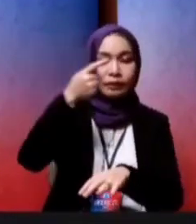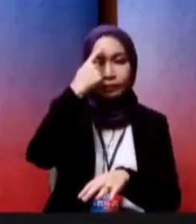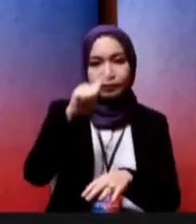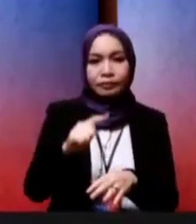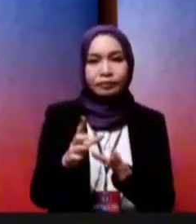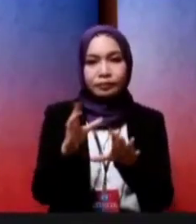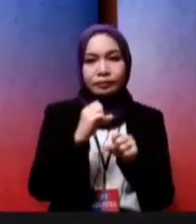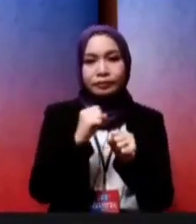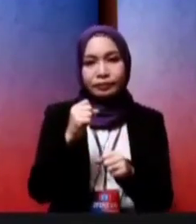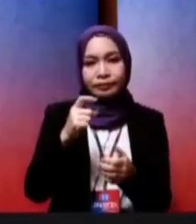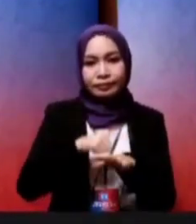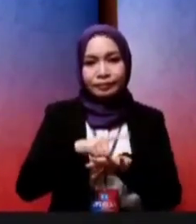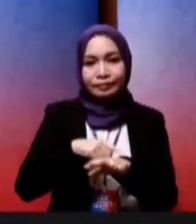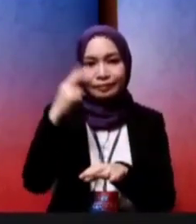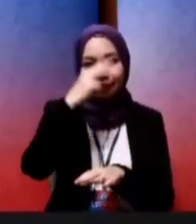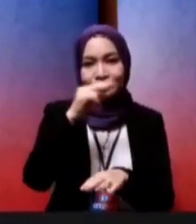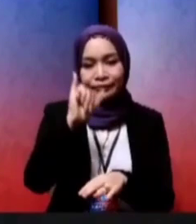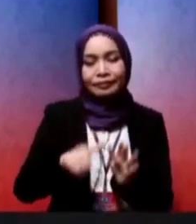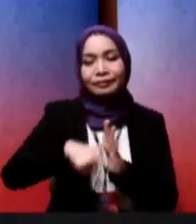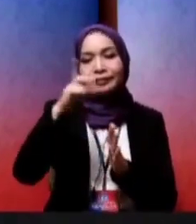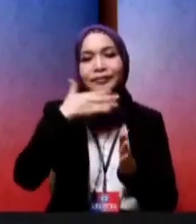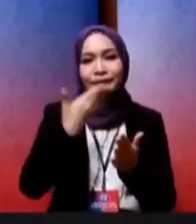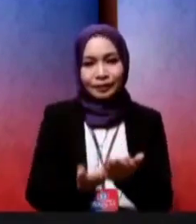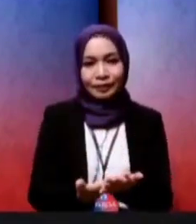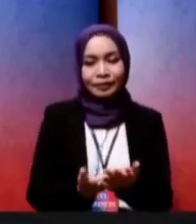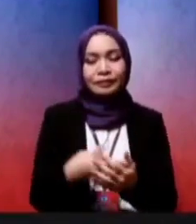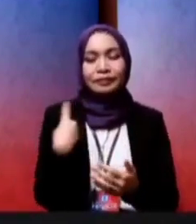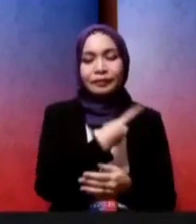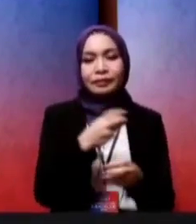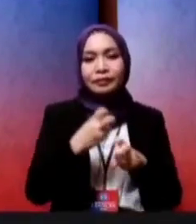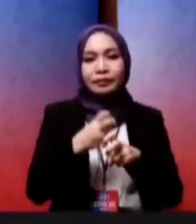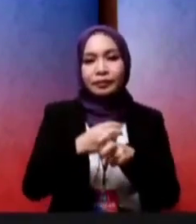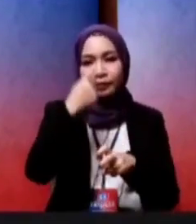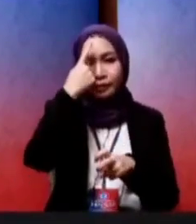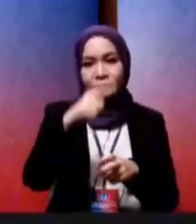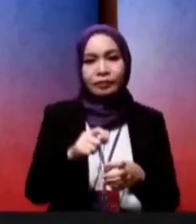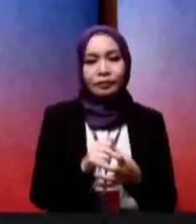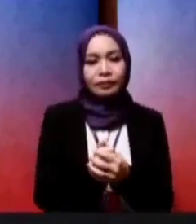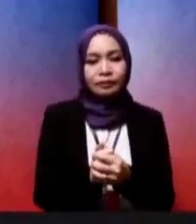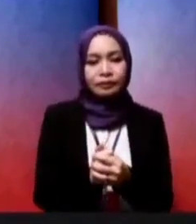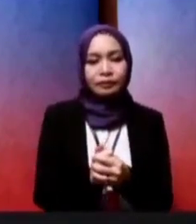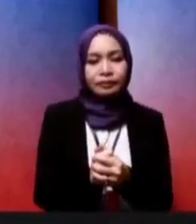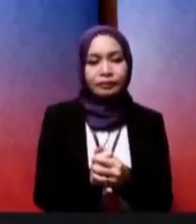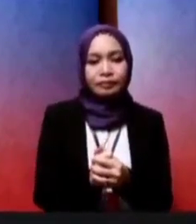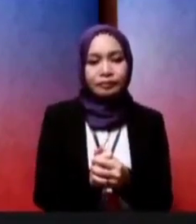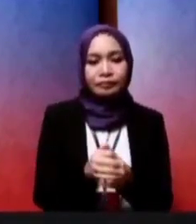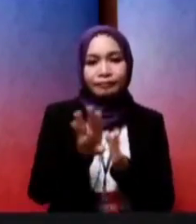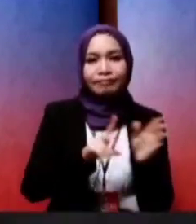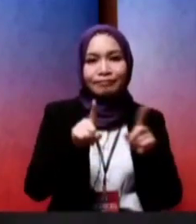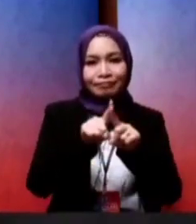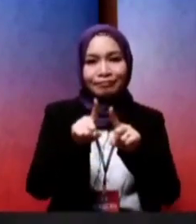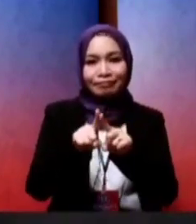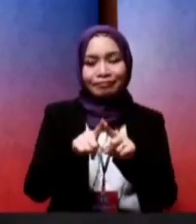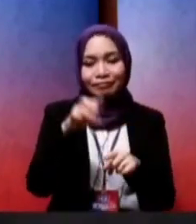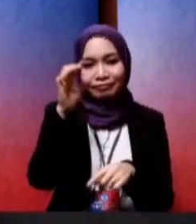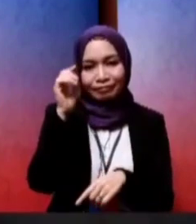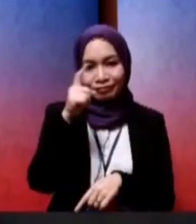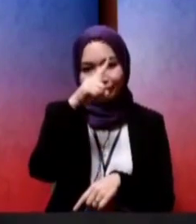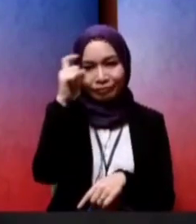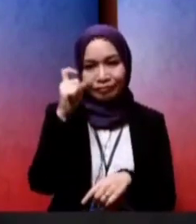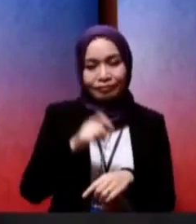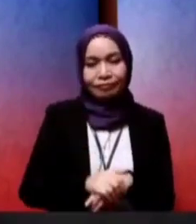baik tugas ini sukar ya kalau tak bersatu kerana setiap malam musuh yang sebenar berkeliaran di media tiktok